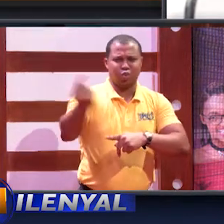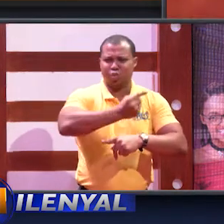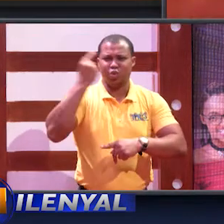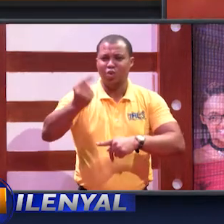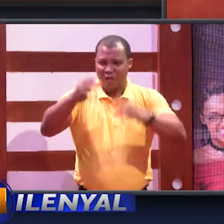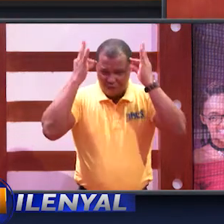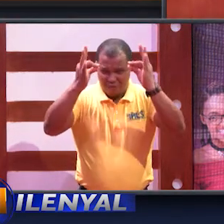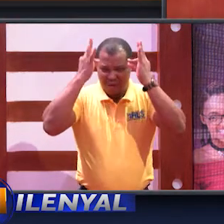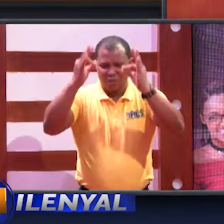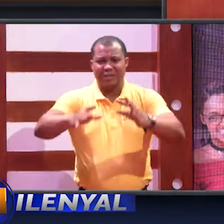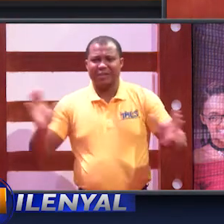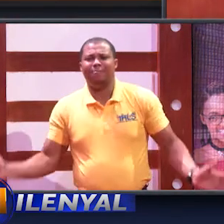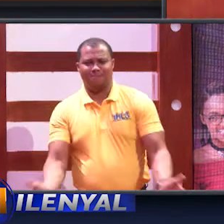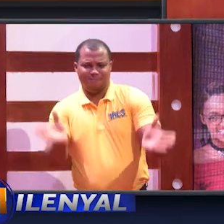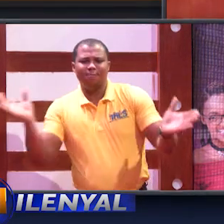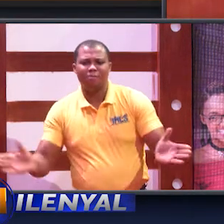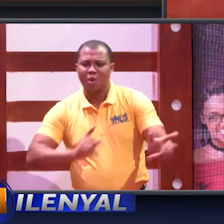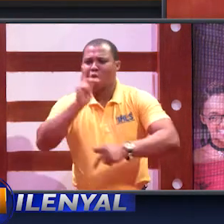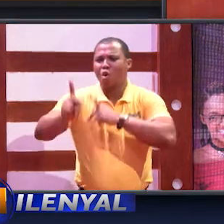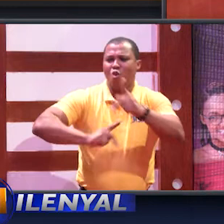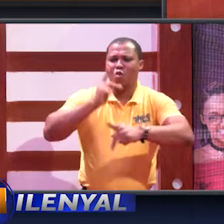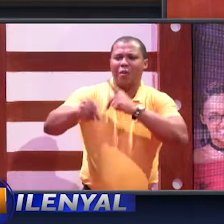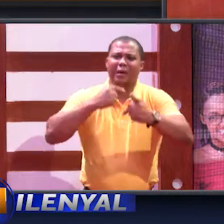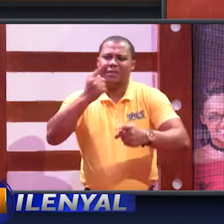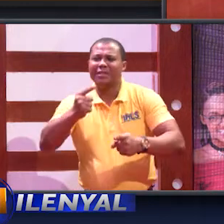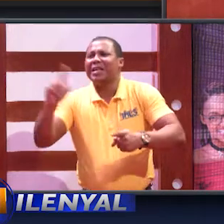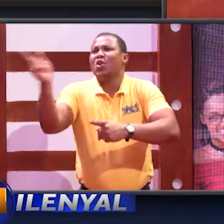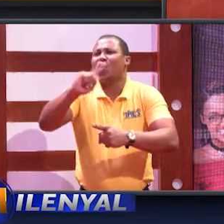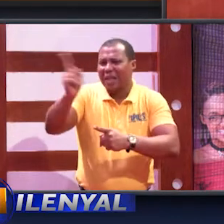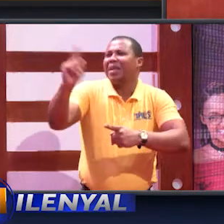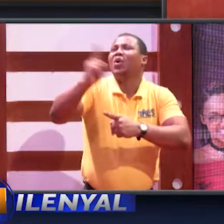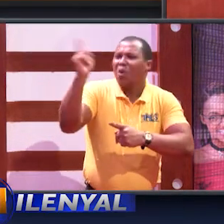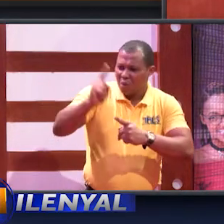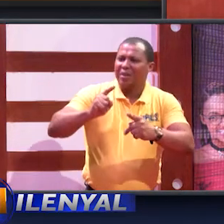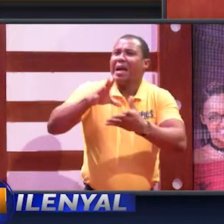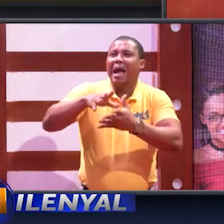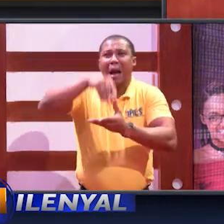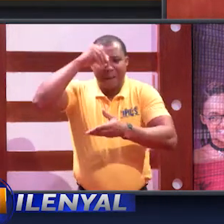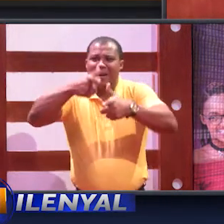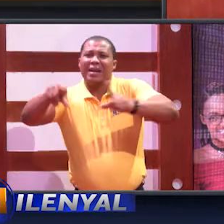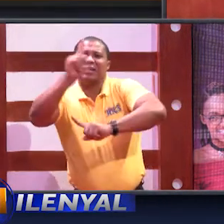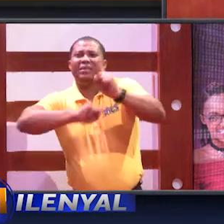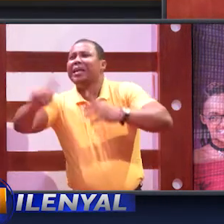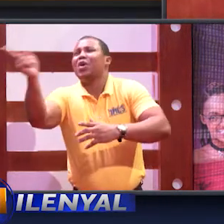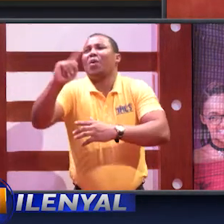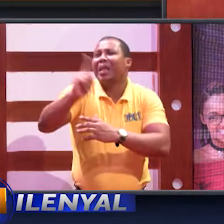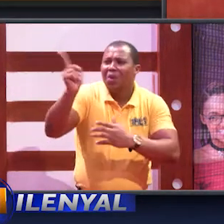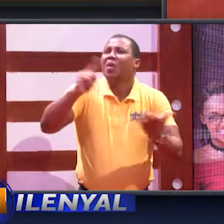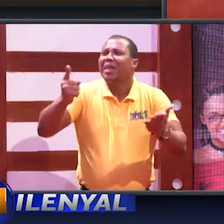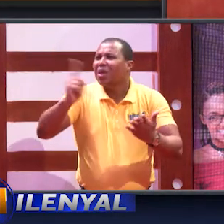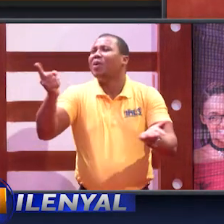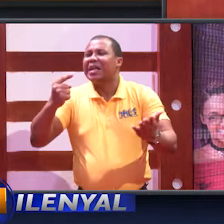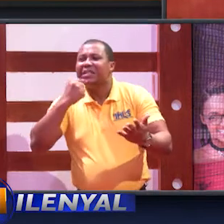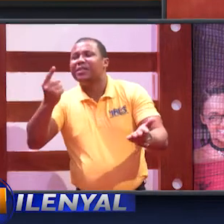séances de sensibilisation. Toujours des gens qui disent qui côté n'ta ka apprendre ba ça qui côté donc voilà donc c'est dans le mois